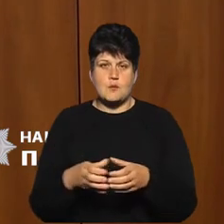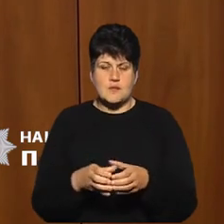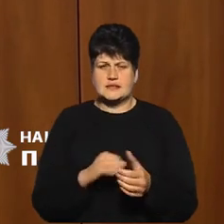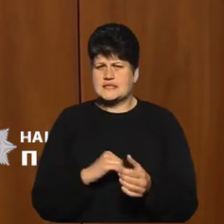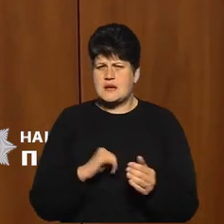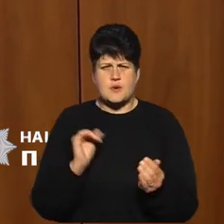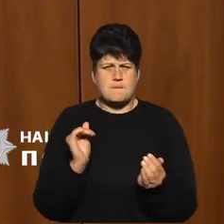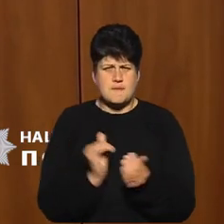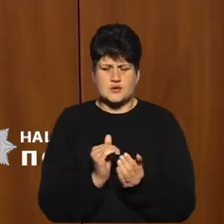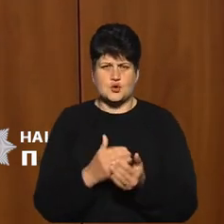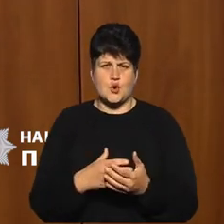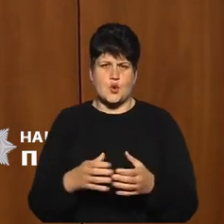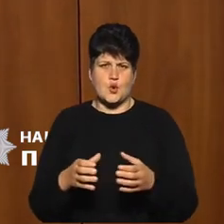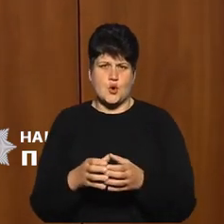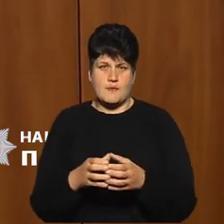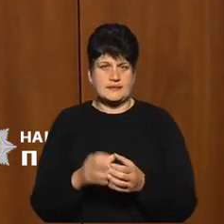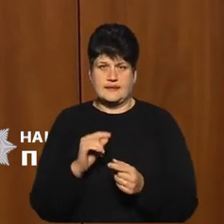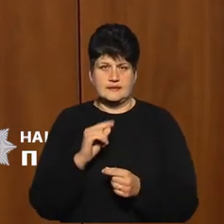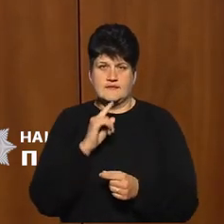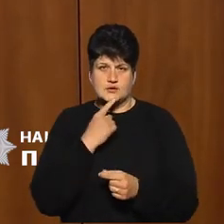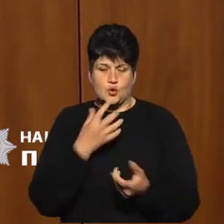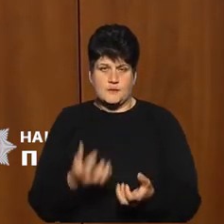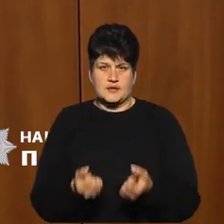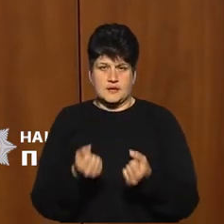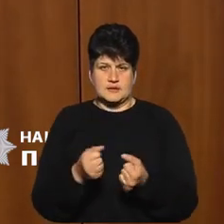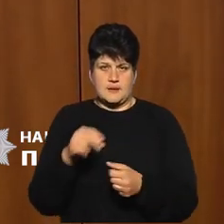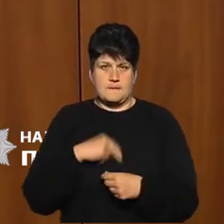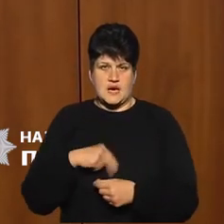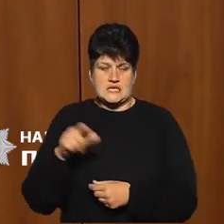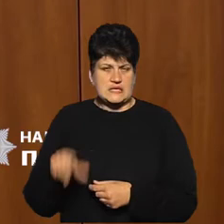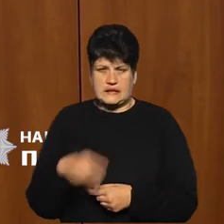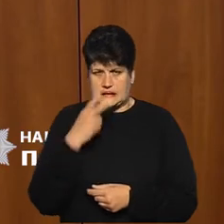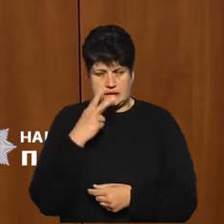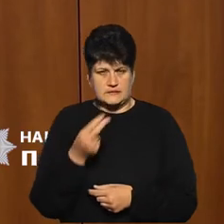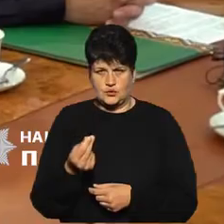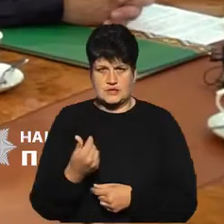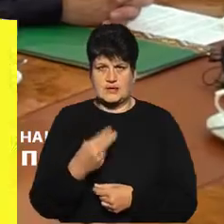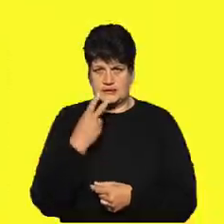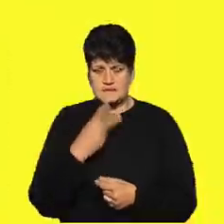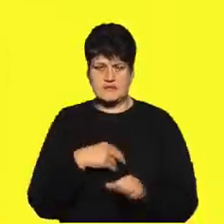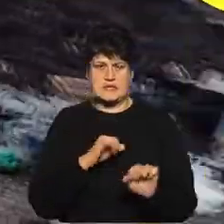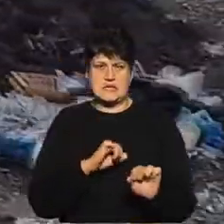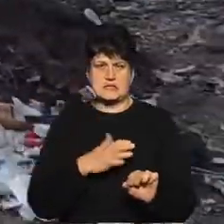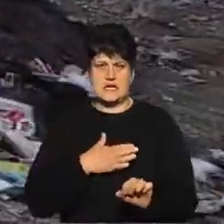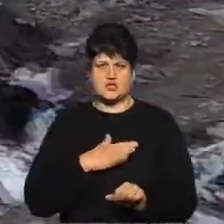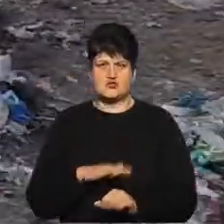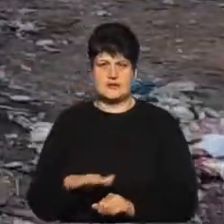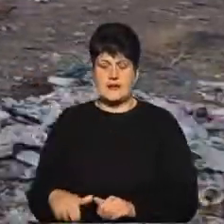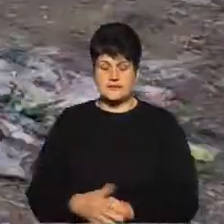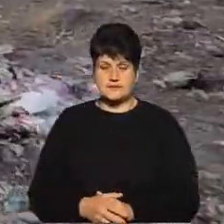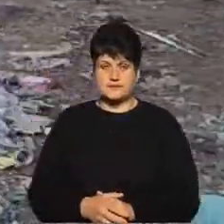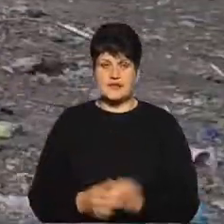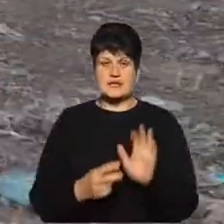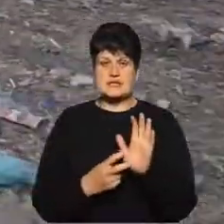області, не є просто отримувати працівника, але нині ми не дивимося на кошти, на гроші, а дивимося на безпеку наших дітей. Понад 700